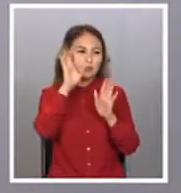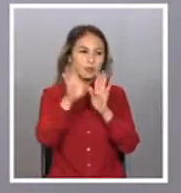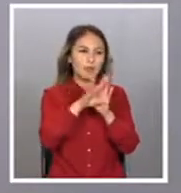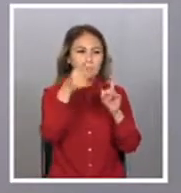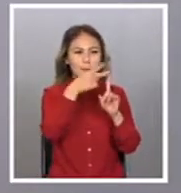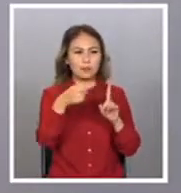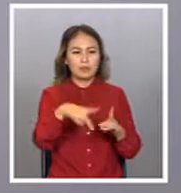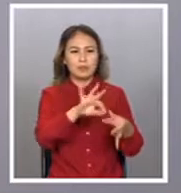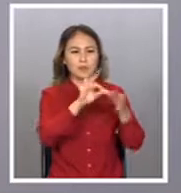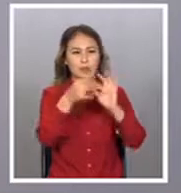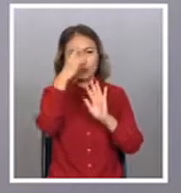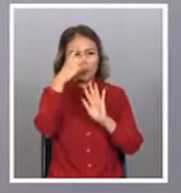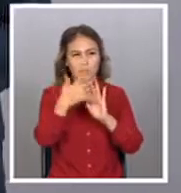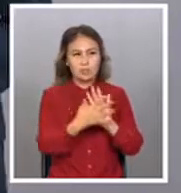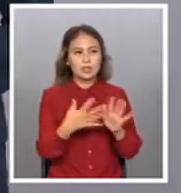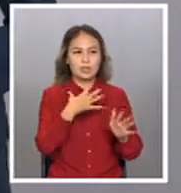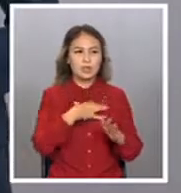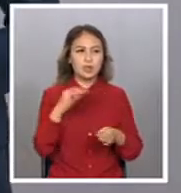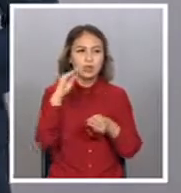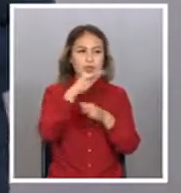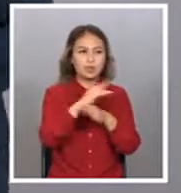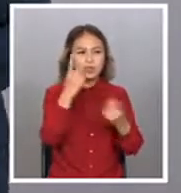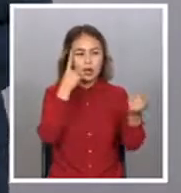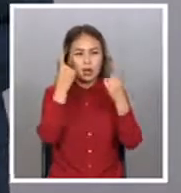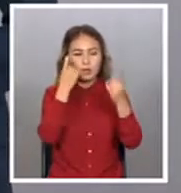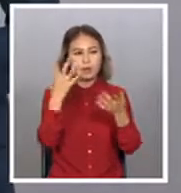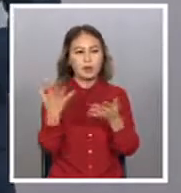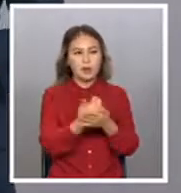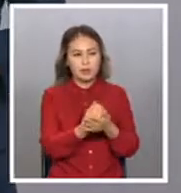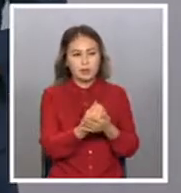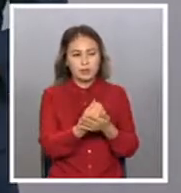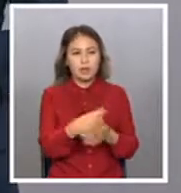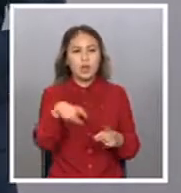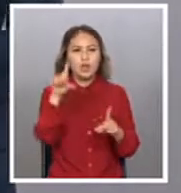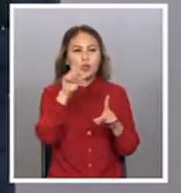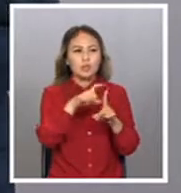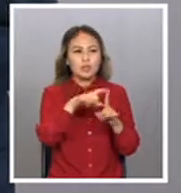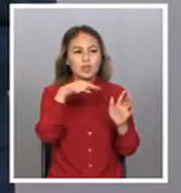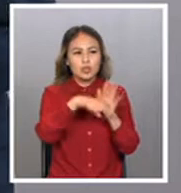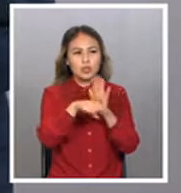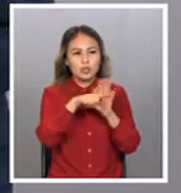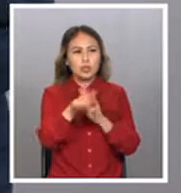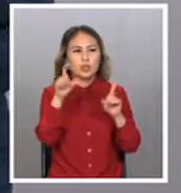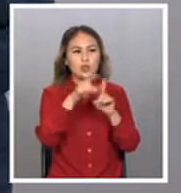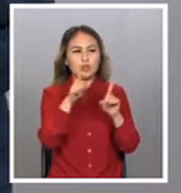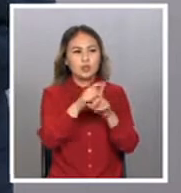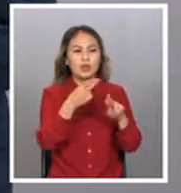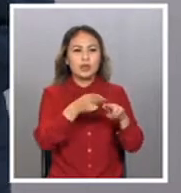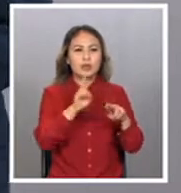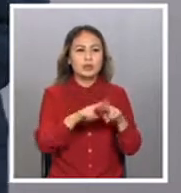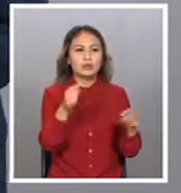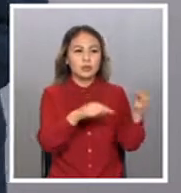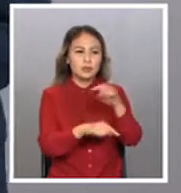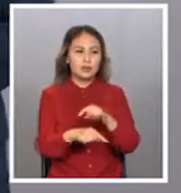мәтіннің мазмұнын түсінесіз, негізгі және қосымша ақпаратты анықтайсыз. Сөз ішіндегі және